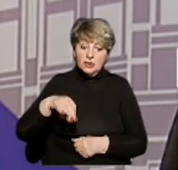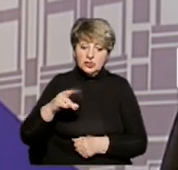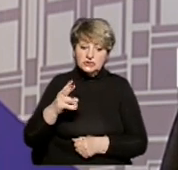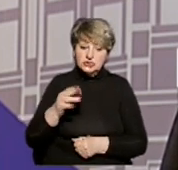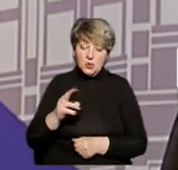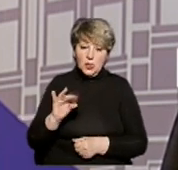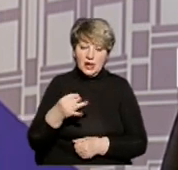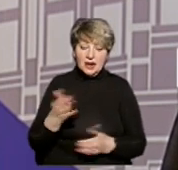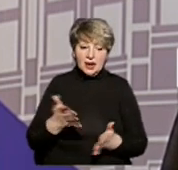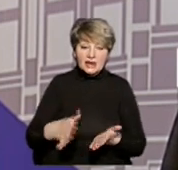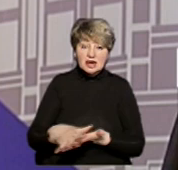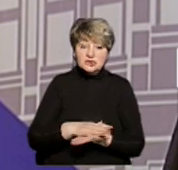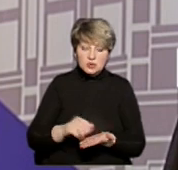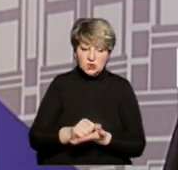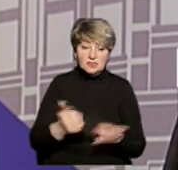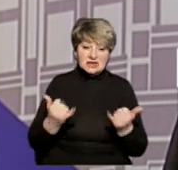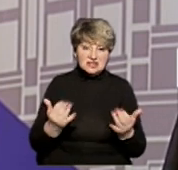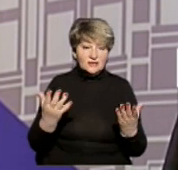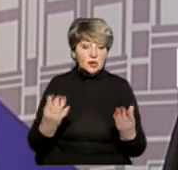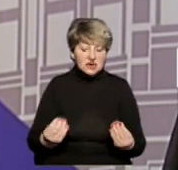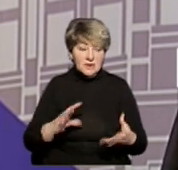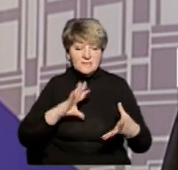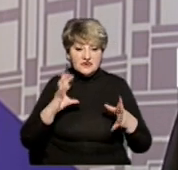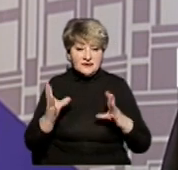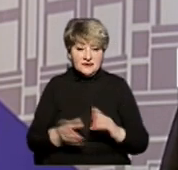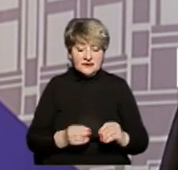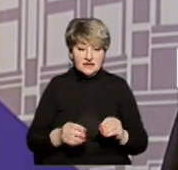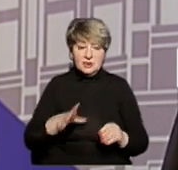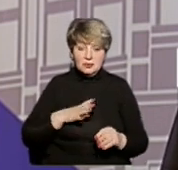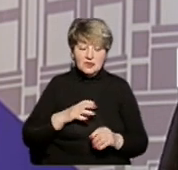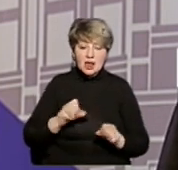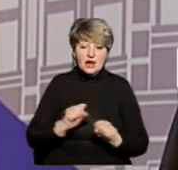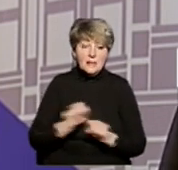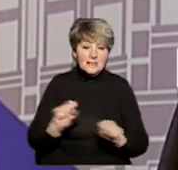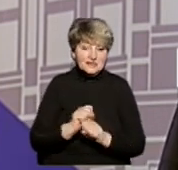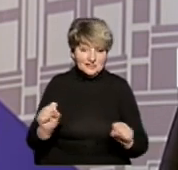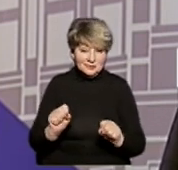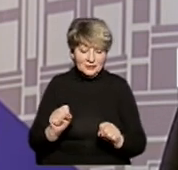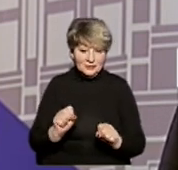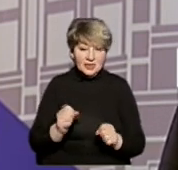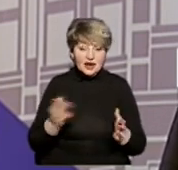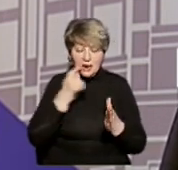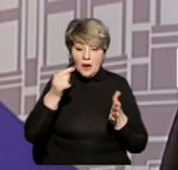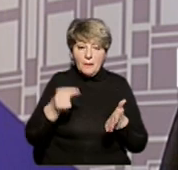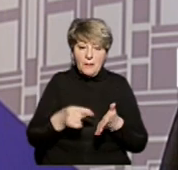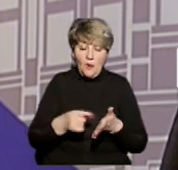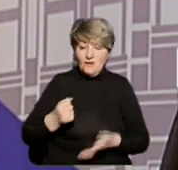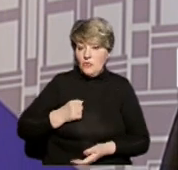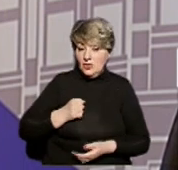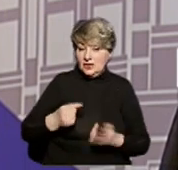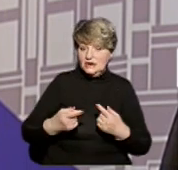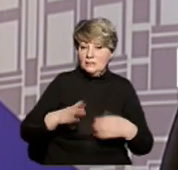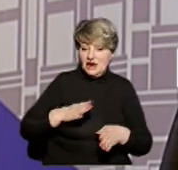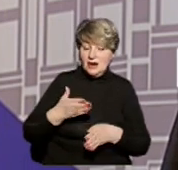Поланського ліцею, який зруйнований на сьогоднішній день, в результаті розвиту боєприпасів, які там от військова частина